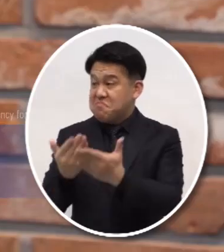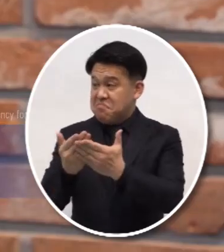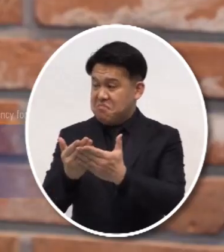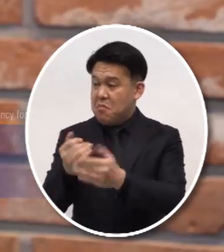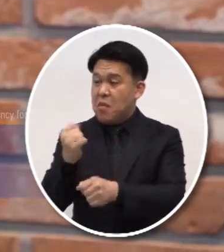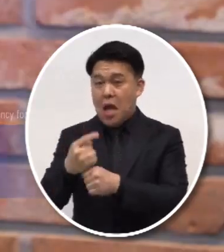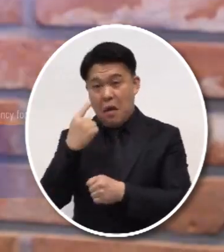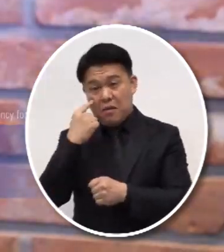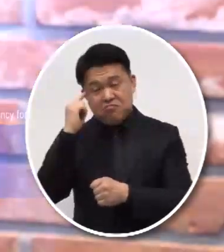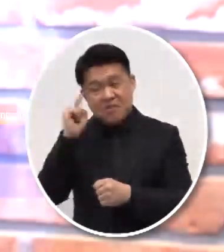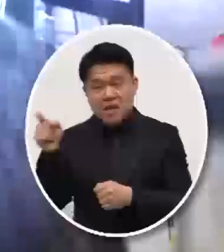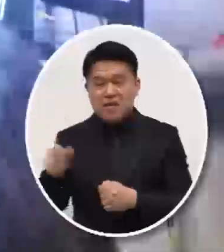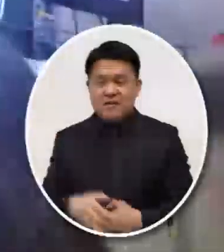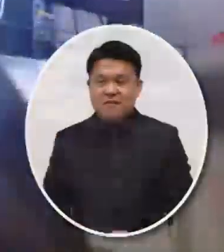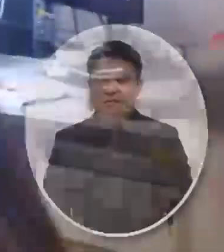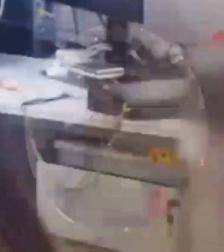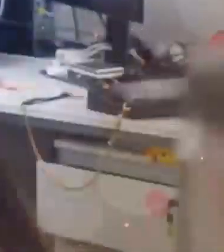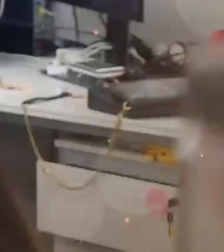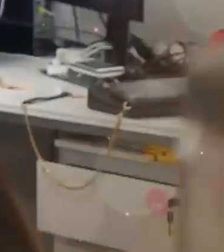가면 어떨까 이렇게 생각해요.